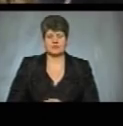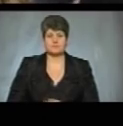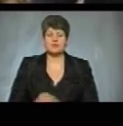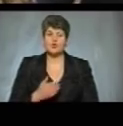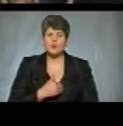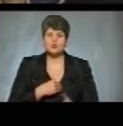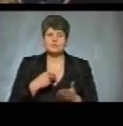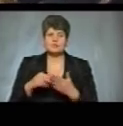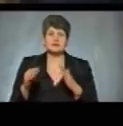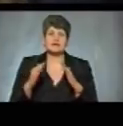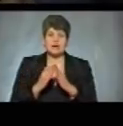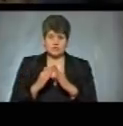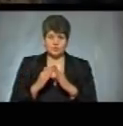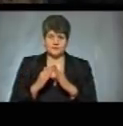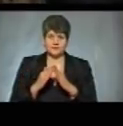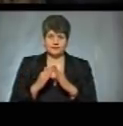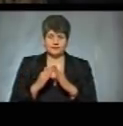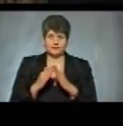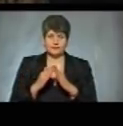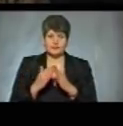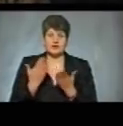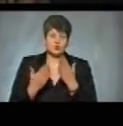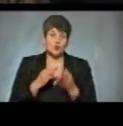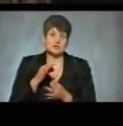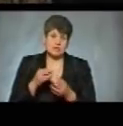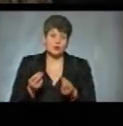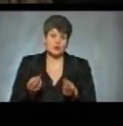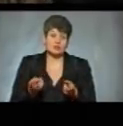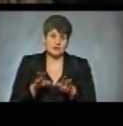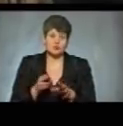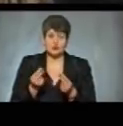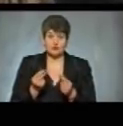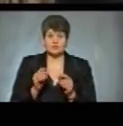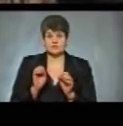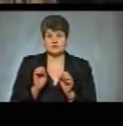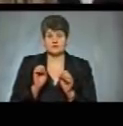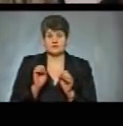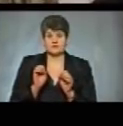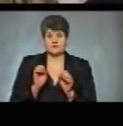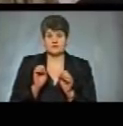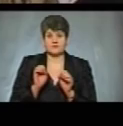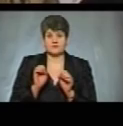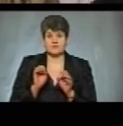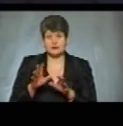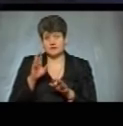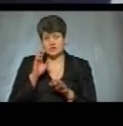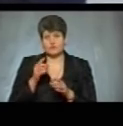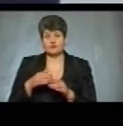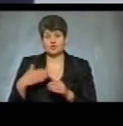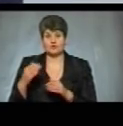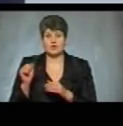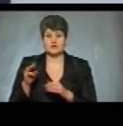Хочу придбати хату. Якщо остануться гроші, решта піде на державу в сторону АТО.